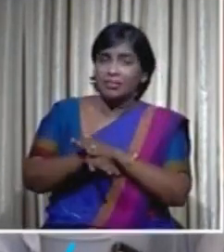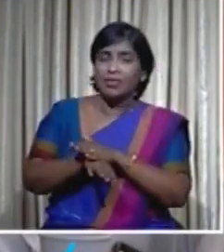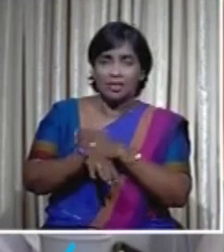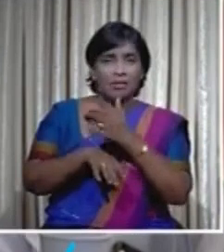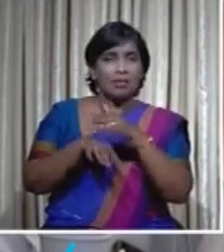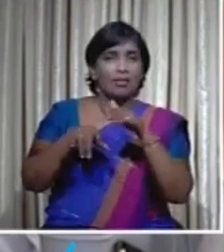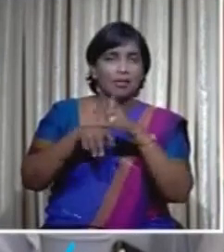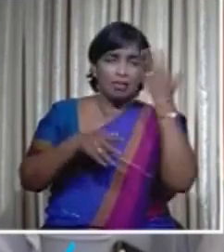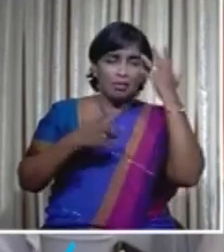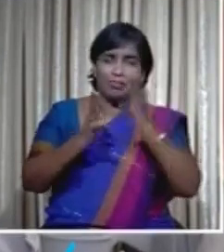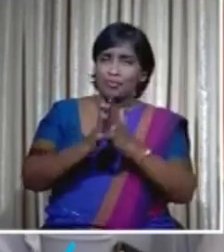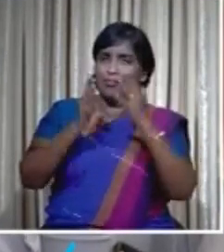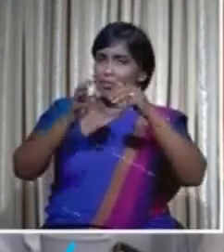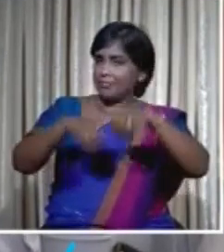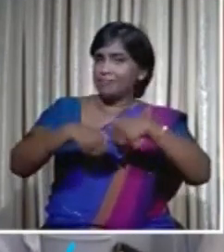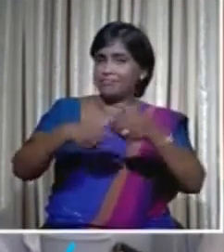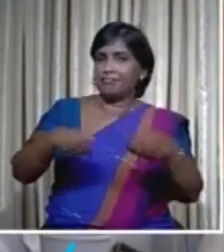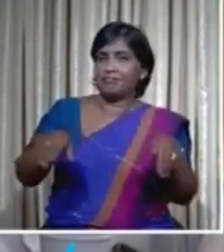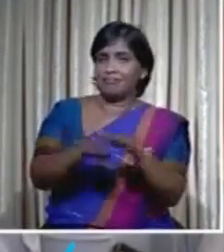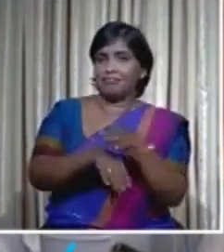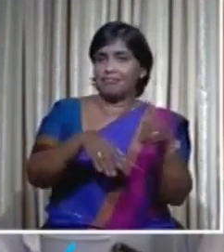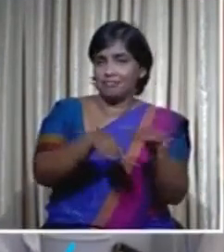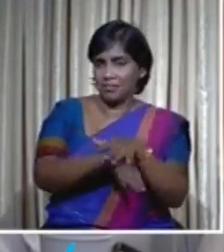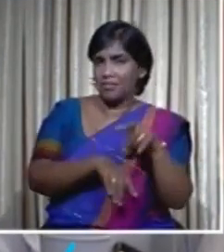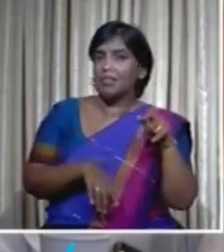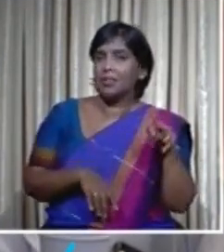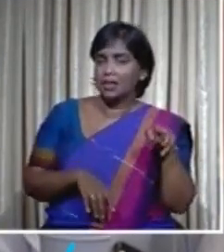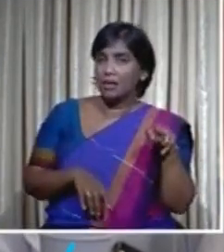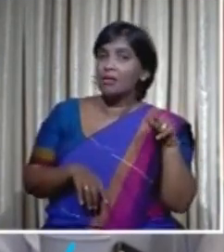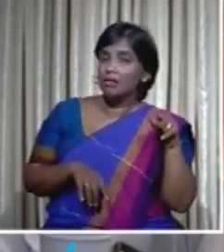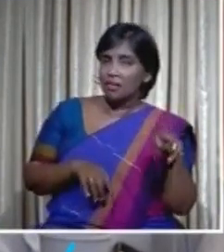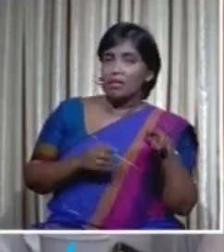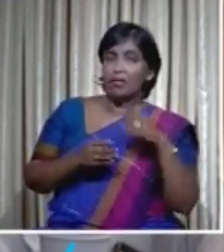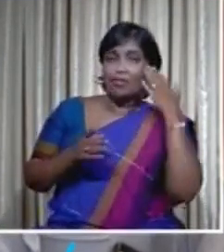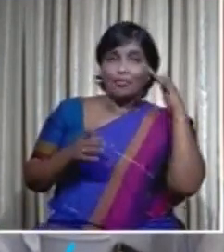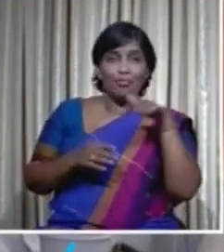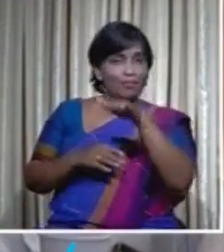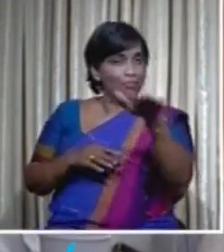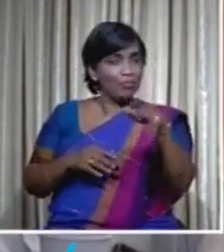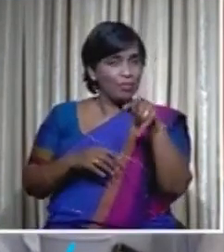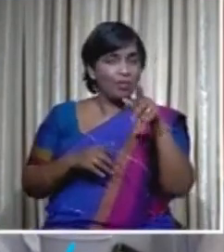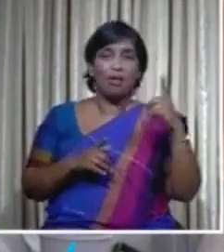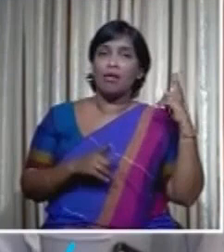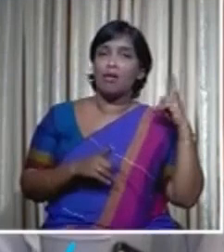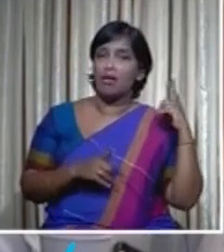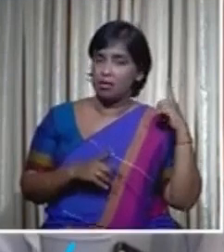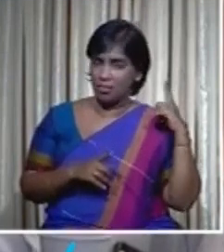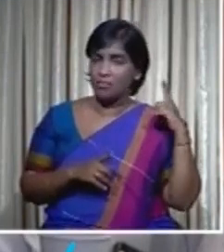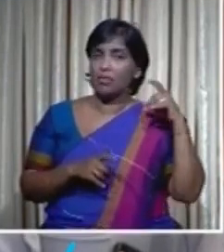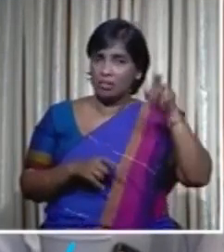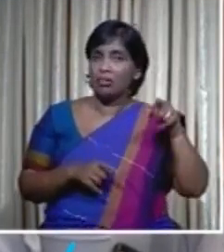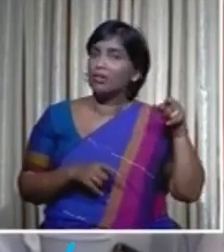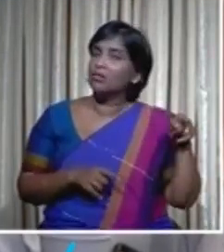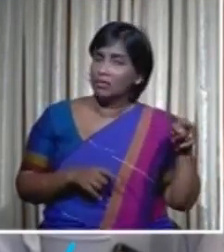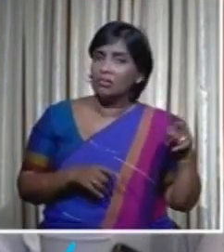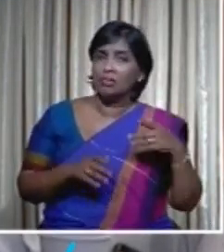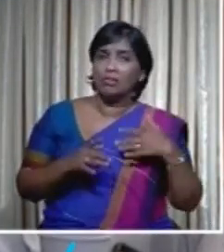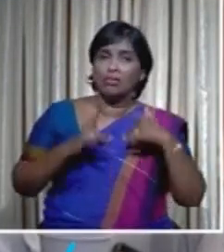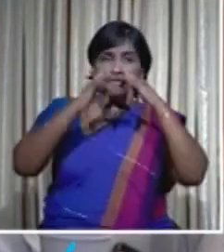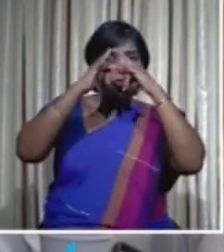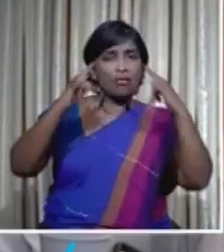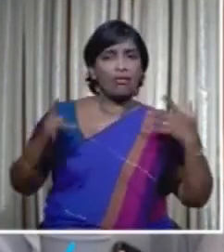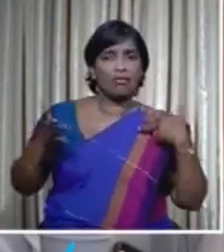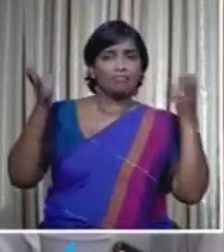புதைக்கப்பட்டிருக்கிறார்கள். அங்கெல்லாம் இராணுவத்தினர் முகாம் அமைத்து தங்களுடைய சப்பாத்து கால்களோடு ஃபுட்பால் விளையாடுகிறார்கள், அதற்கு மேலால் நடந்து செல்கிறார்கள். உங்களுடைய ஒரு